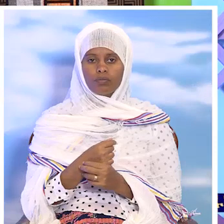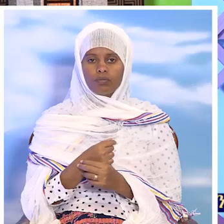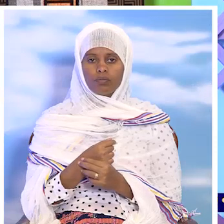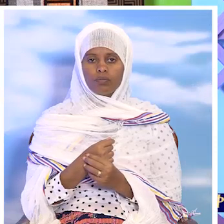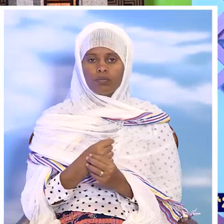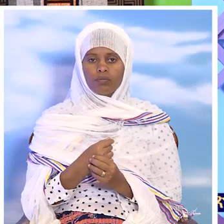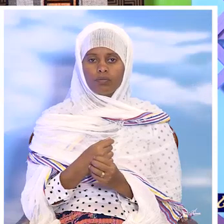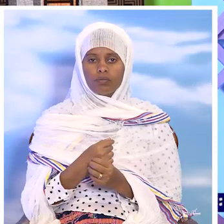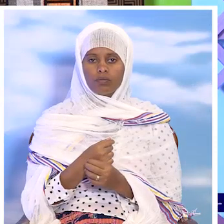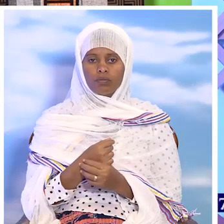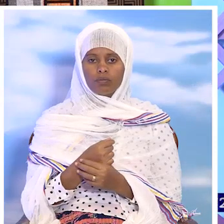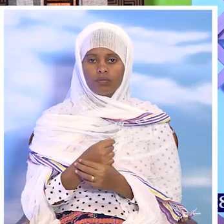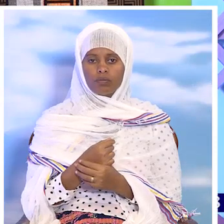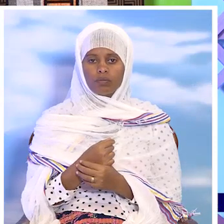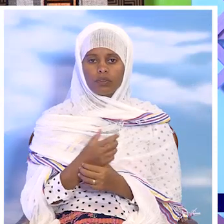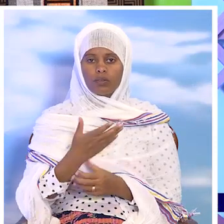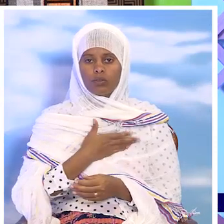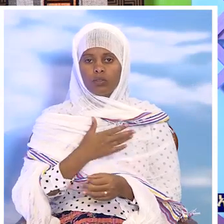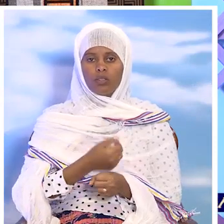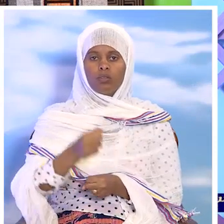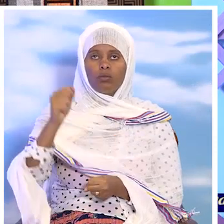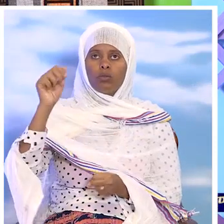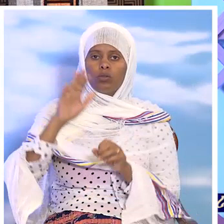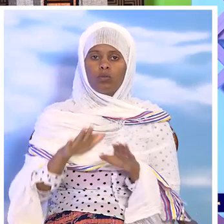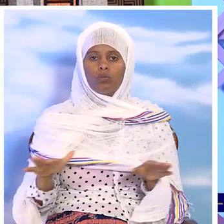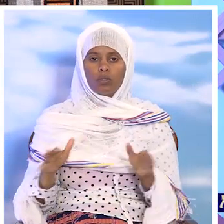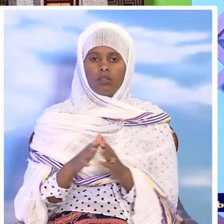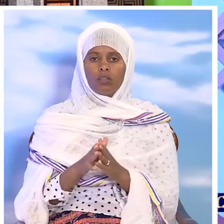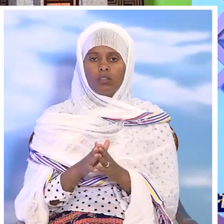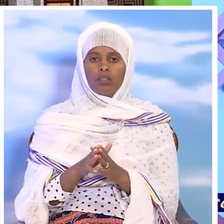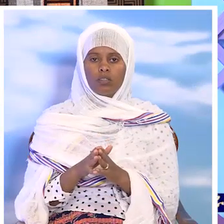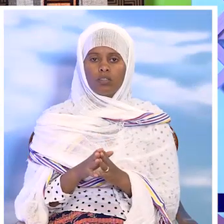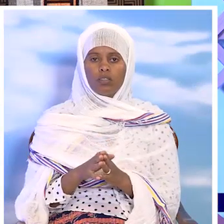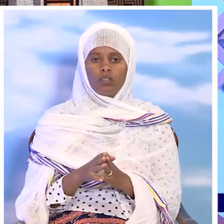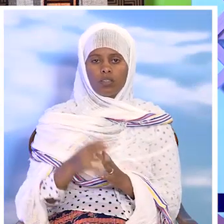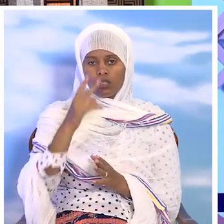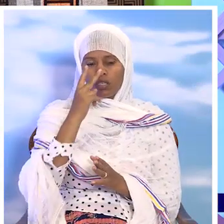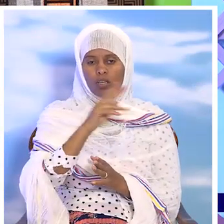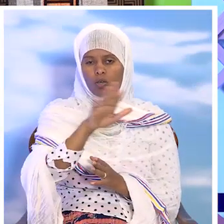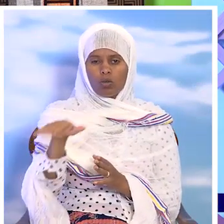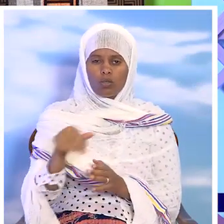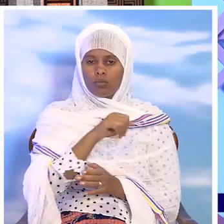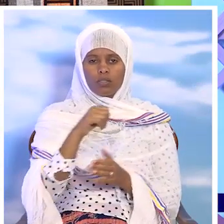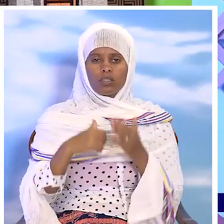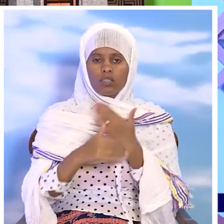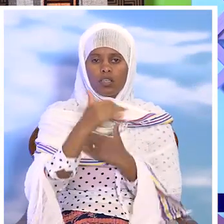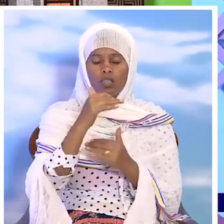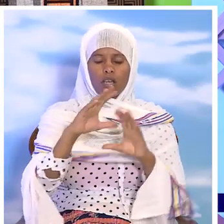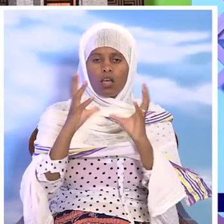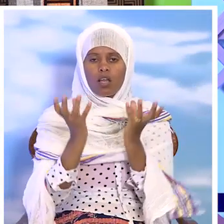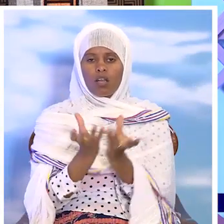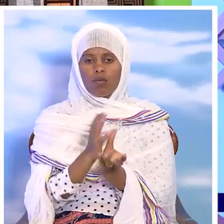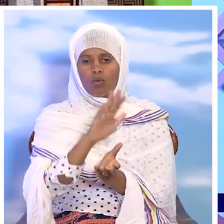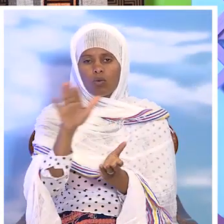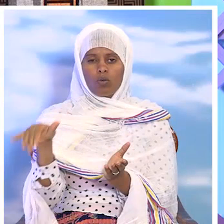እዩ። ኣዝዩ ኣብ በሪኽ ዝኾነ ቦታ ወሲዱ ድማ እንሆ ወኣርኣዮ ኩሎ መንግስታት ዓለም ወኩሎ